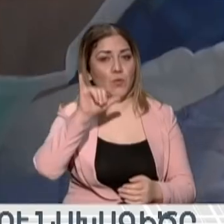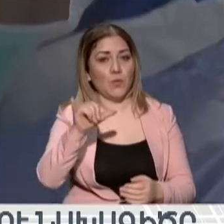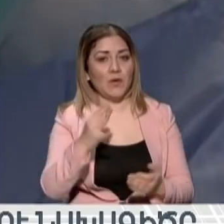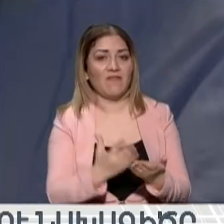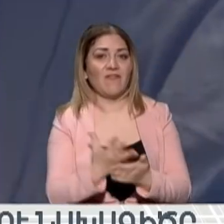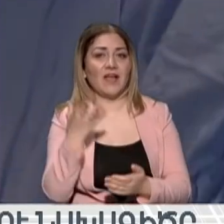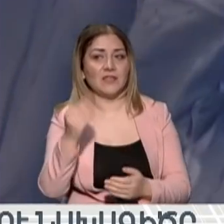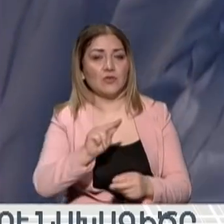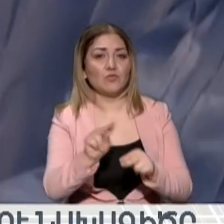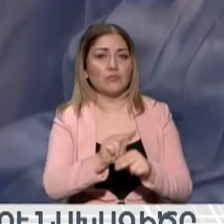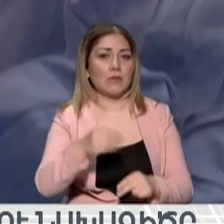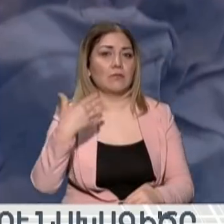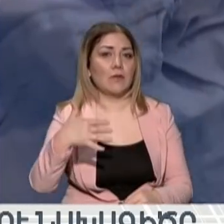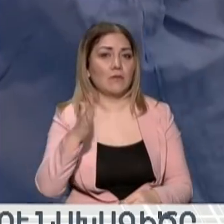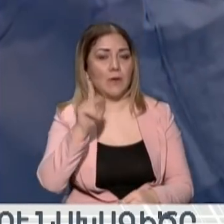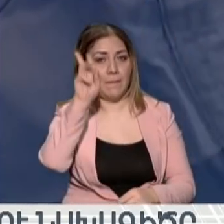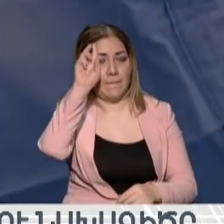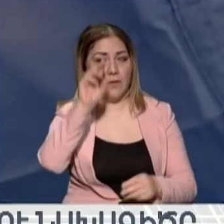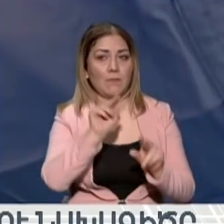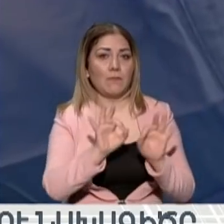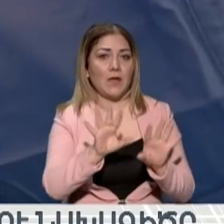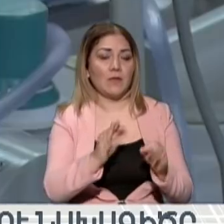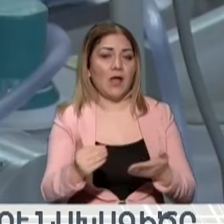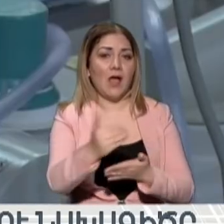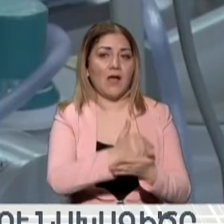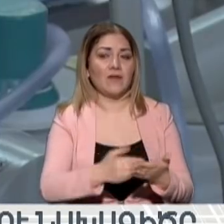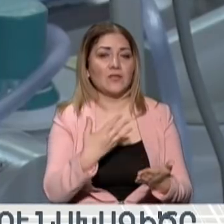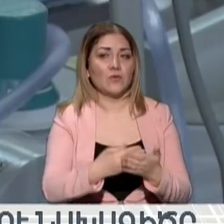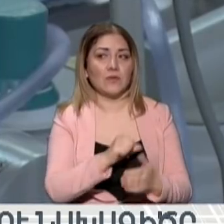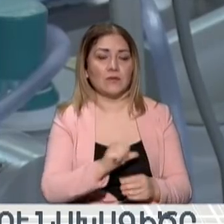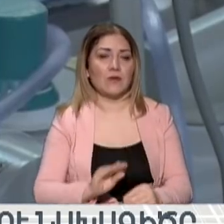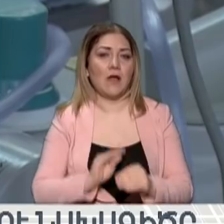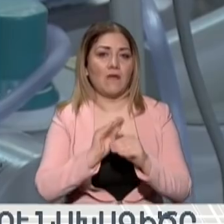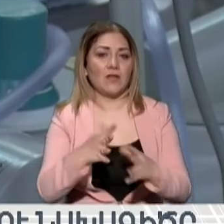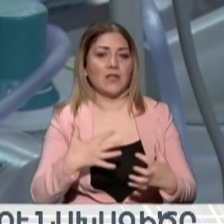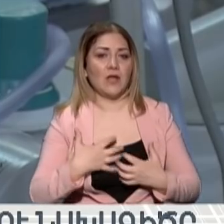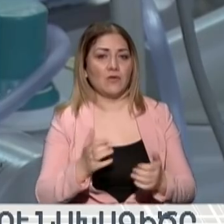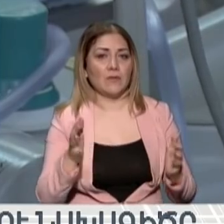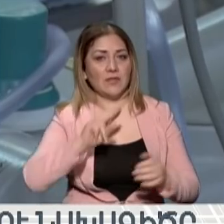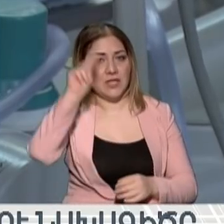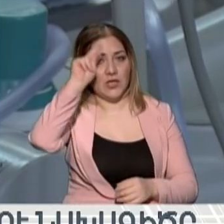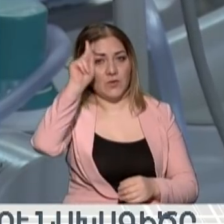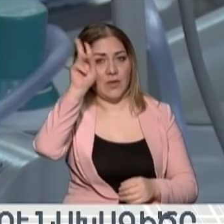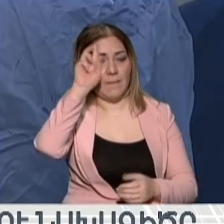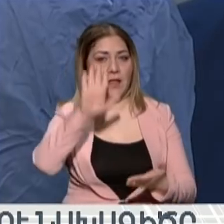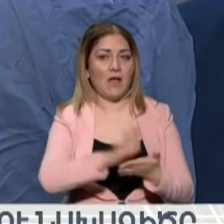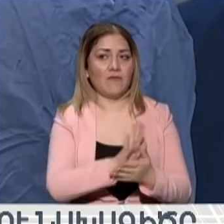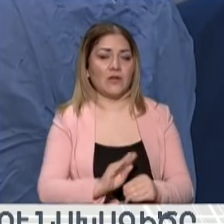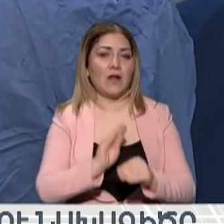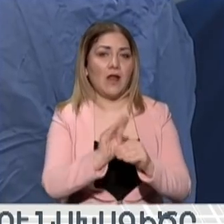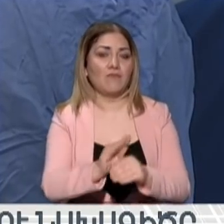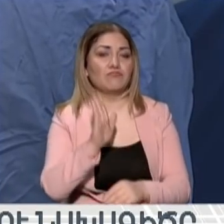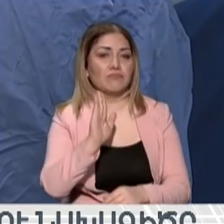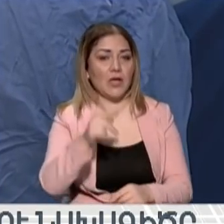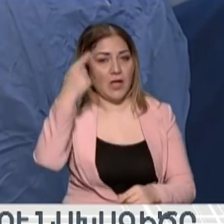բուժումը կթանկանան։ Պետությունը հիմնավորում է հավաքած լրացուցիչ գումարով իրենք կավելացնեն առողջապահական ու կրթական պետպատվերը։